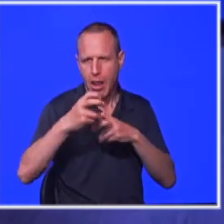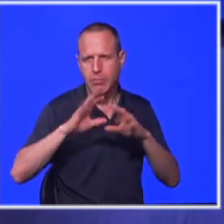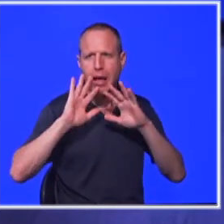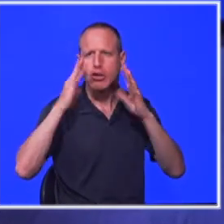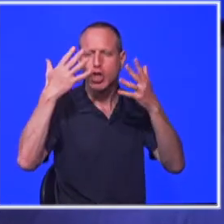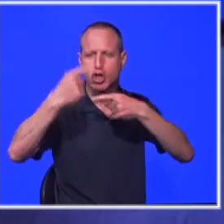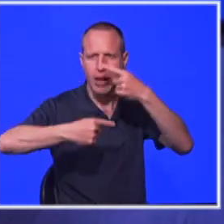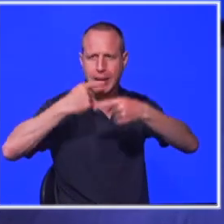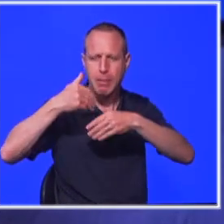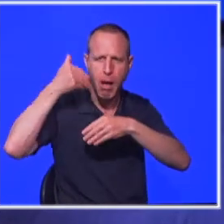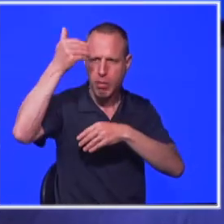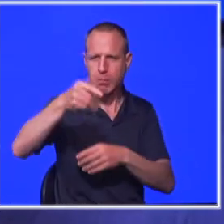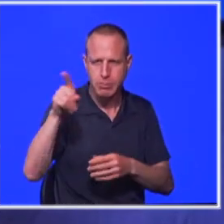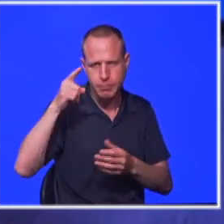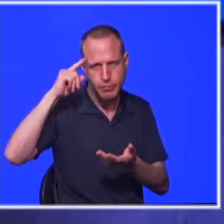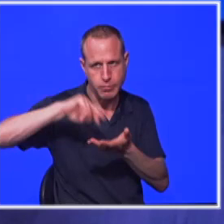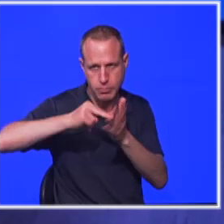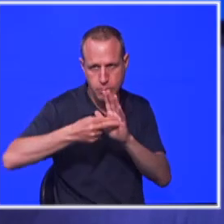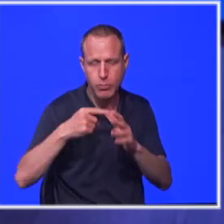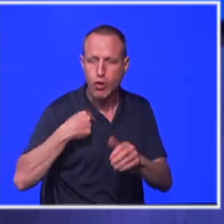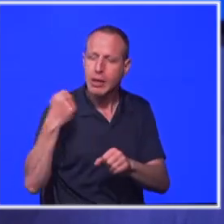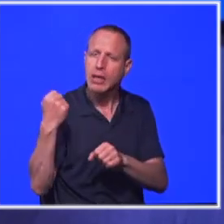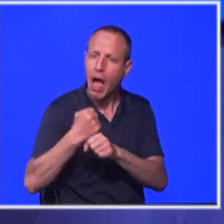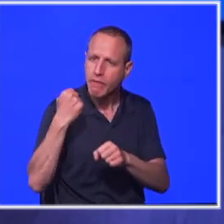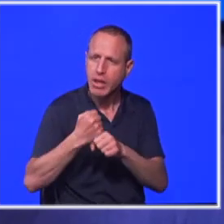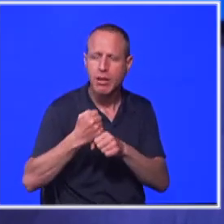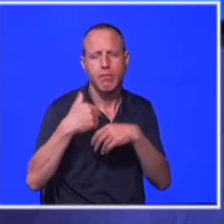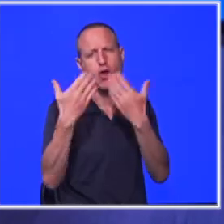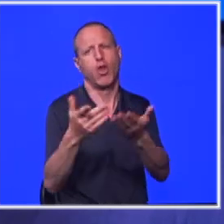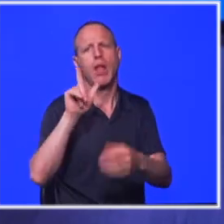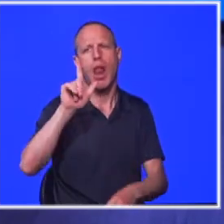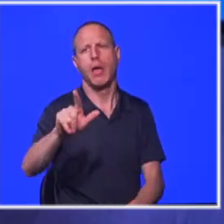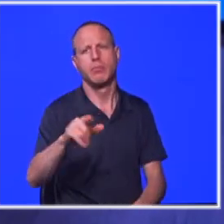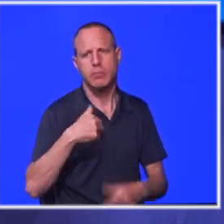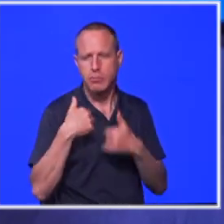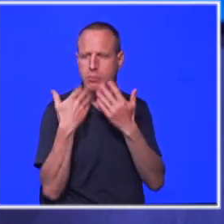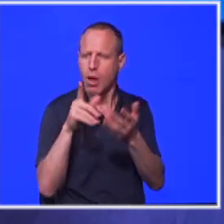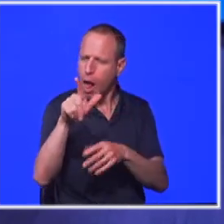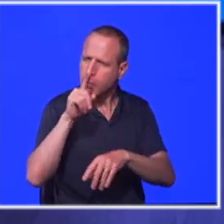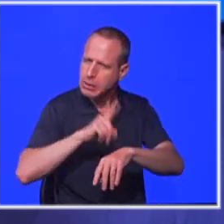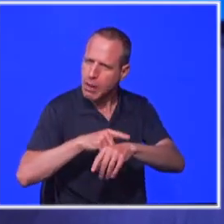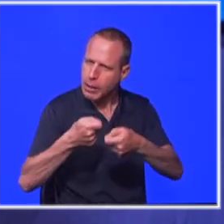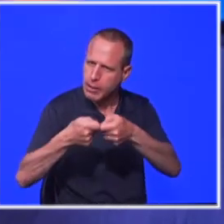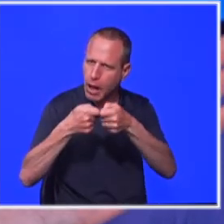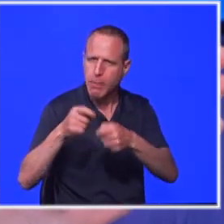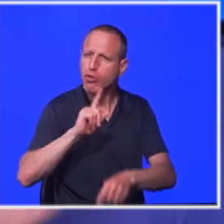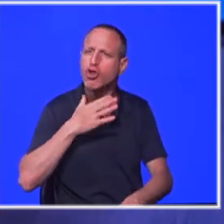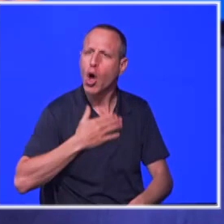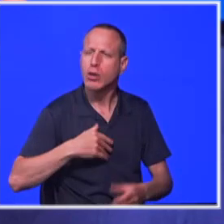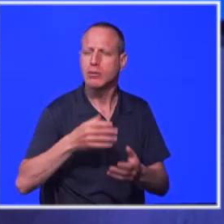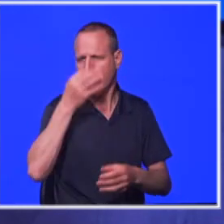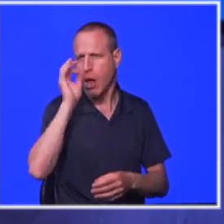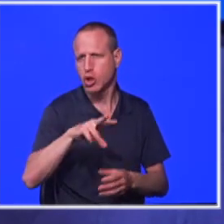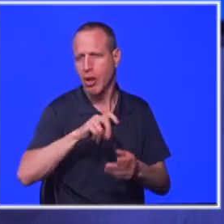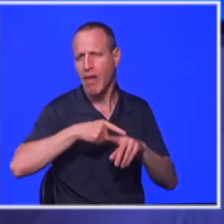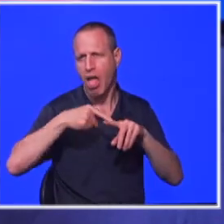קדימה, זאת המדיניות שאני הולך להפעיל ולהכיל עליכם. אני נותן לכם זמן להתארגן. מי שרוצה לצאת מהענף כי הוא